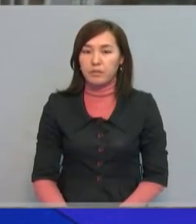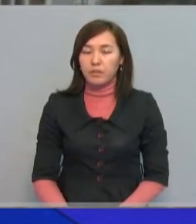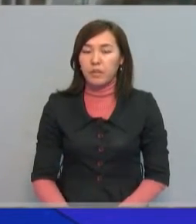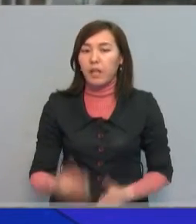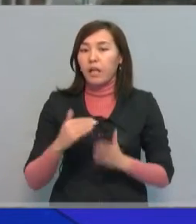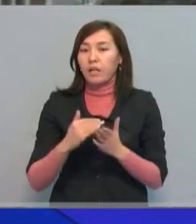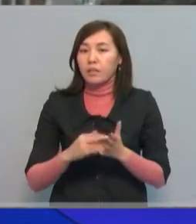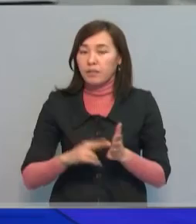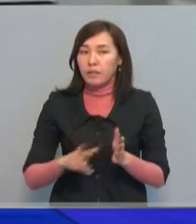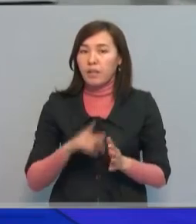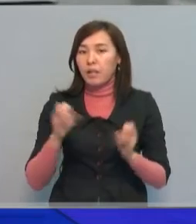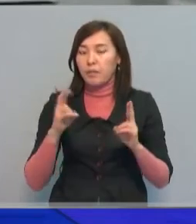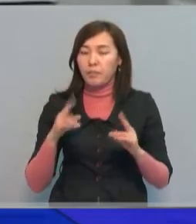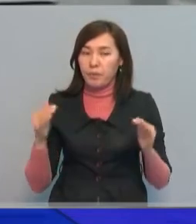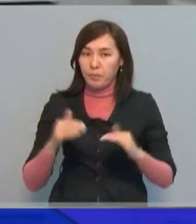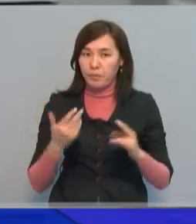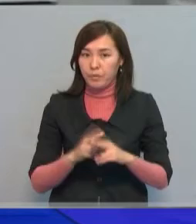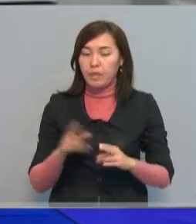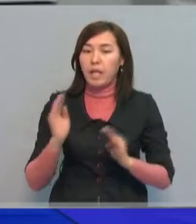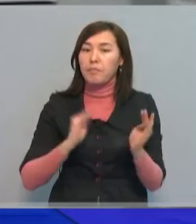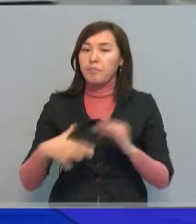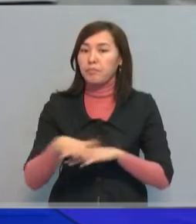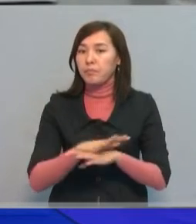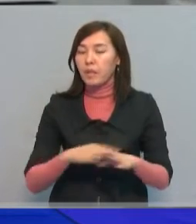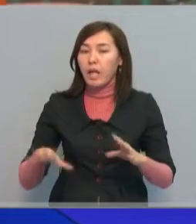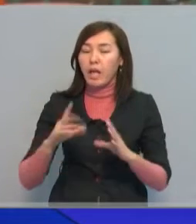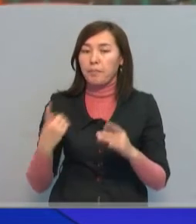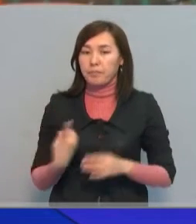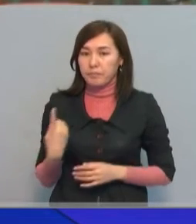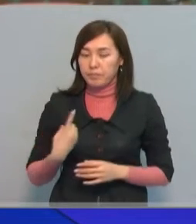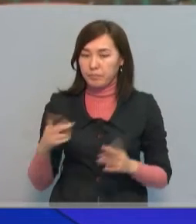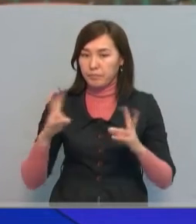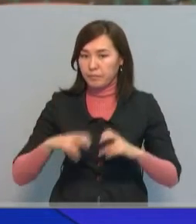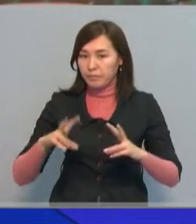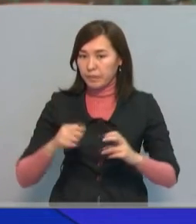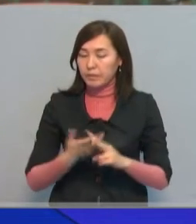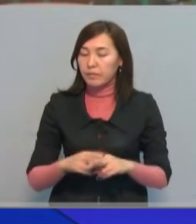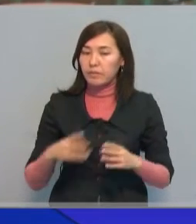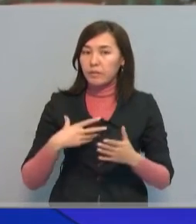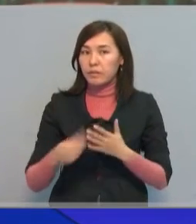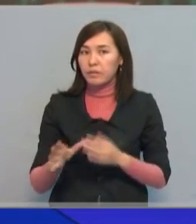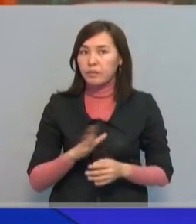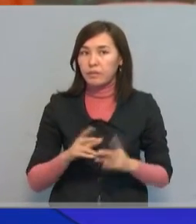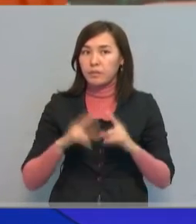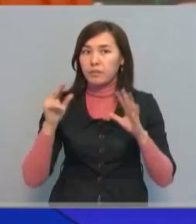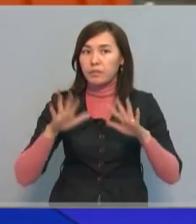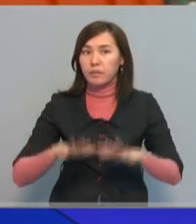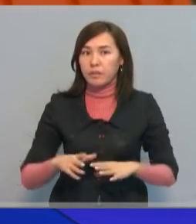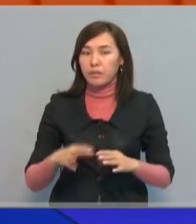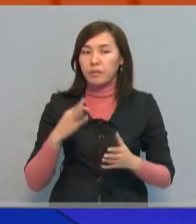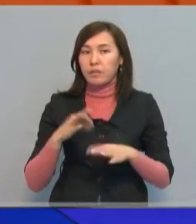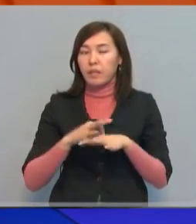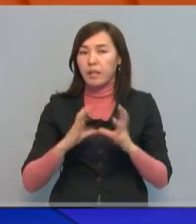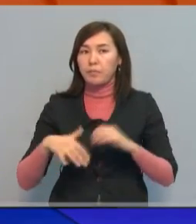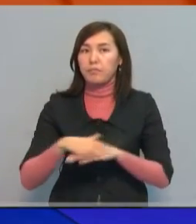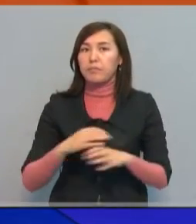В рамках проекта «Жас Маман» в колледже модернизированы все мастерские и лаборатории. Закуплено учебное оборудование от